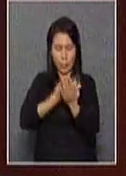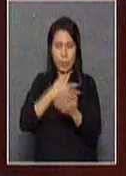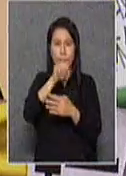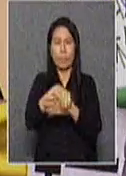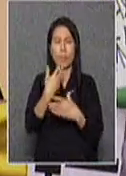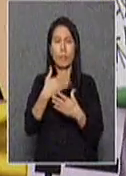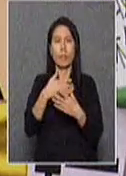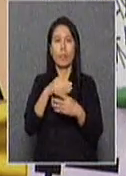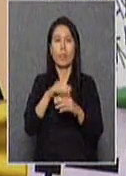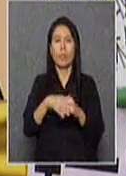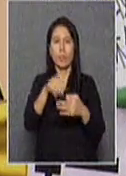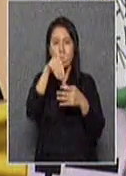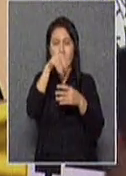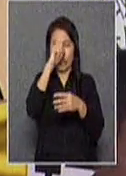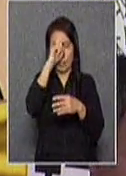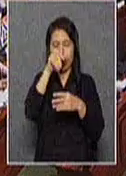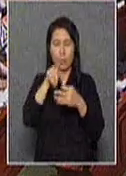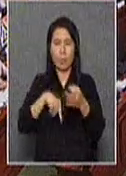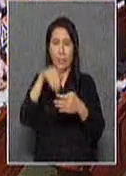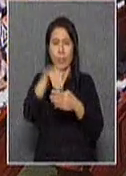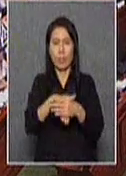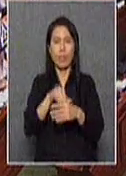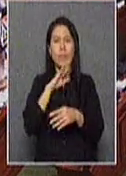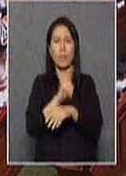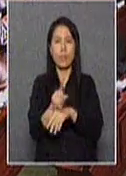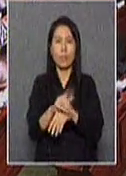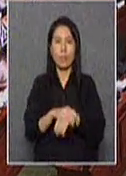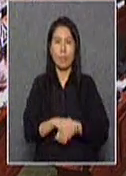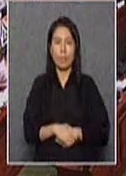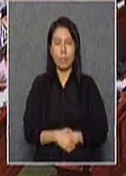決。陳志全議員要求記名表決，表決鐘響一分鐘。